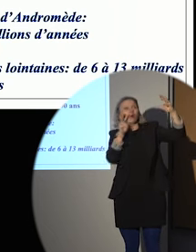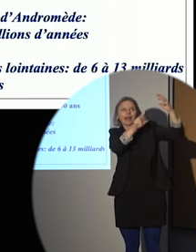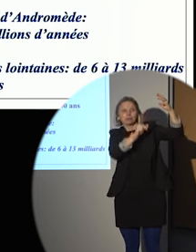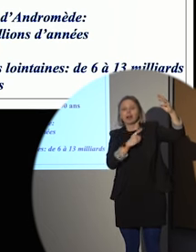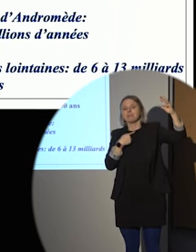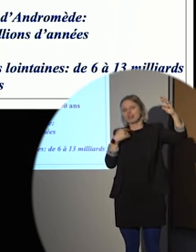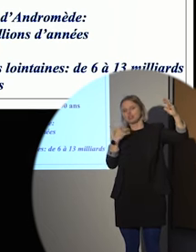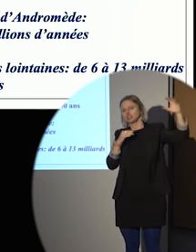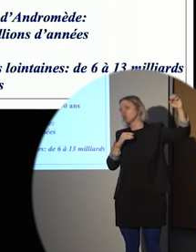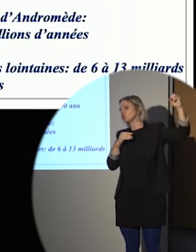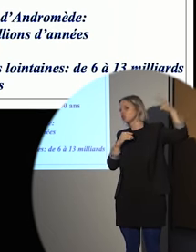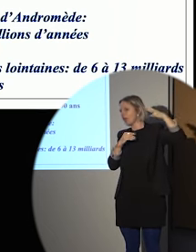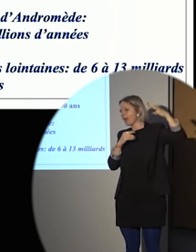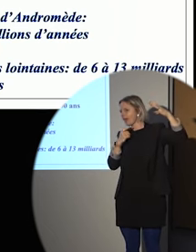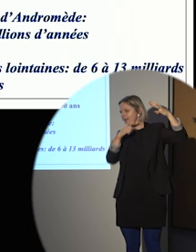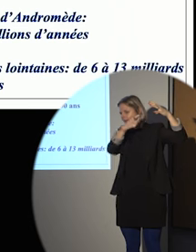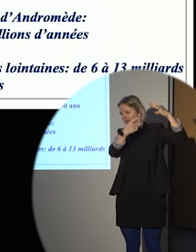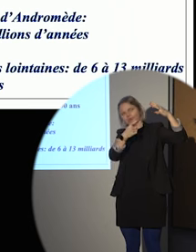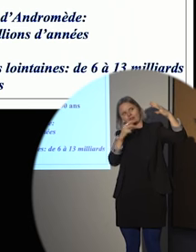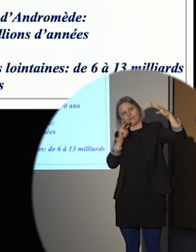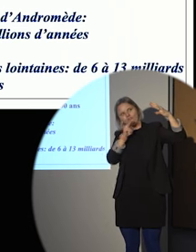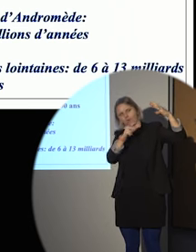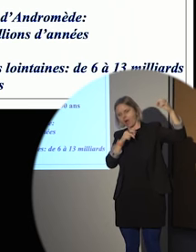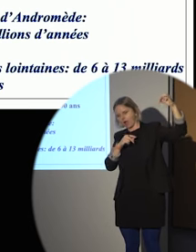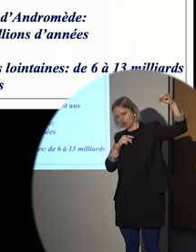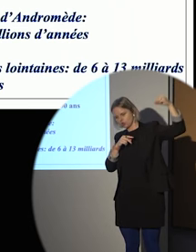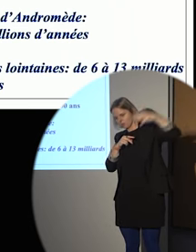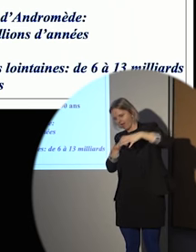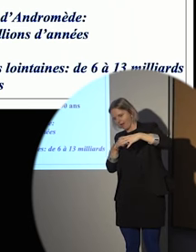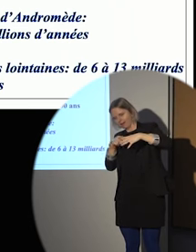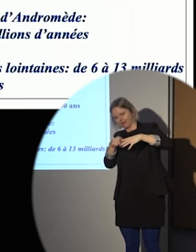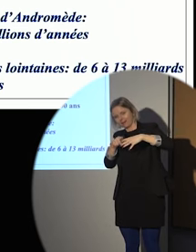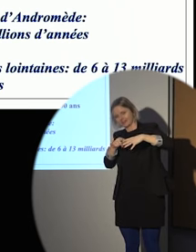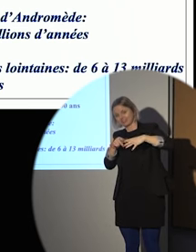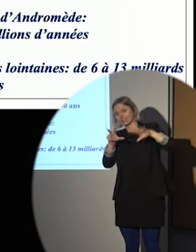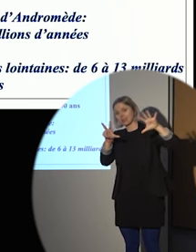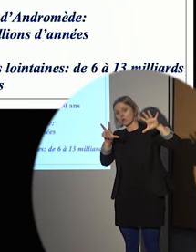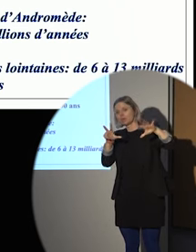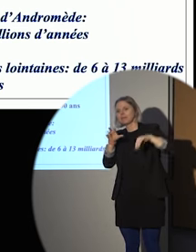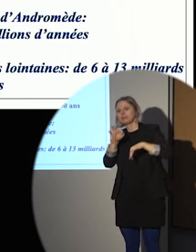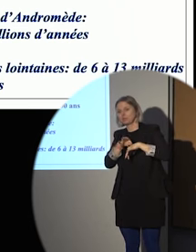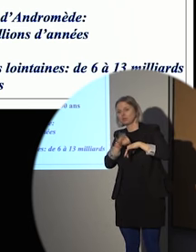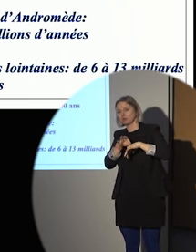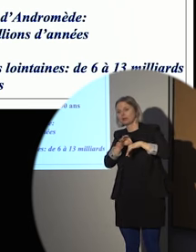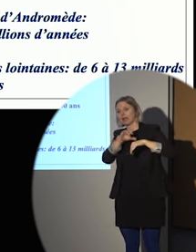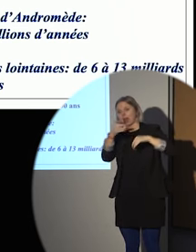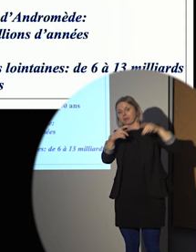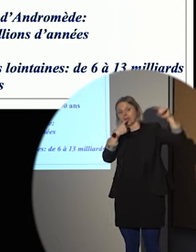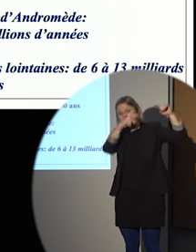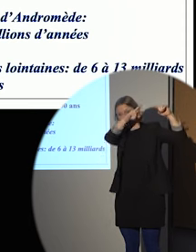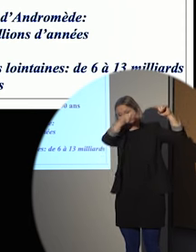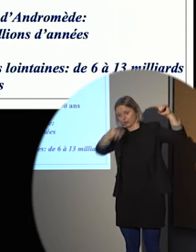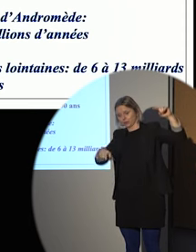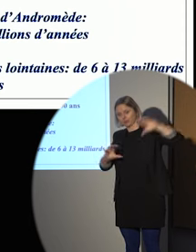vous apercevez le Soleil, en fait, vous voyez le Soleil tel qu'il était il y a 8 minutes. Vous voyez pas le Soleil maintenant. Vous voyez le Soleil tel qu'il était il y a 8